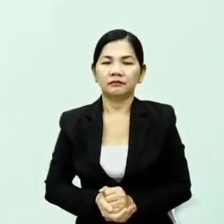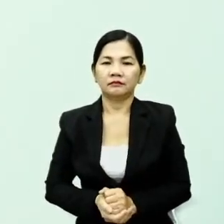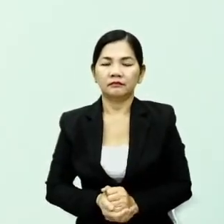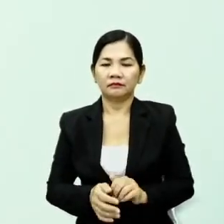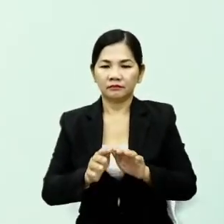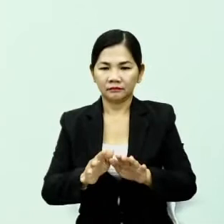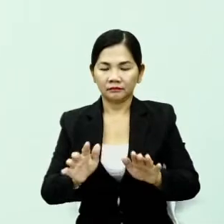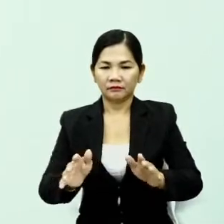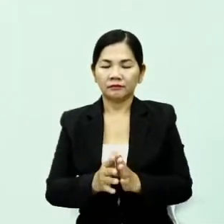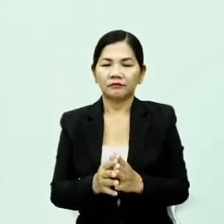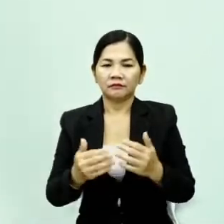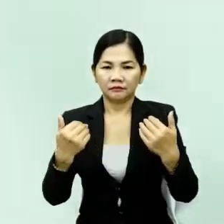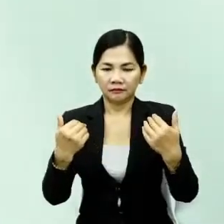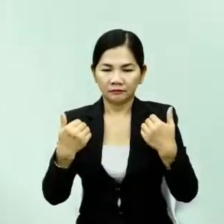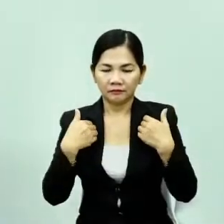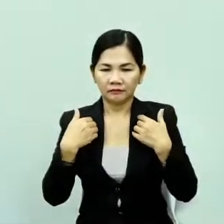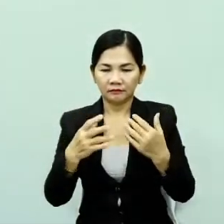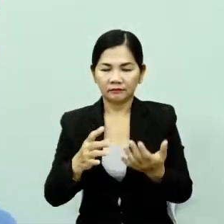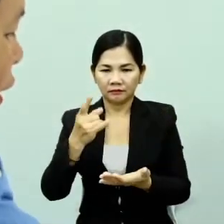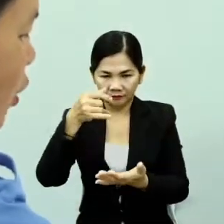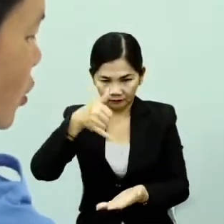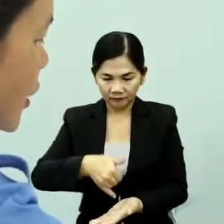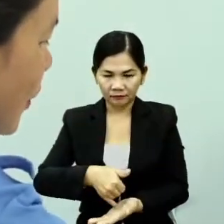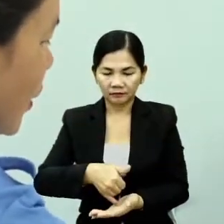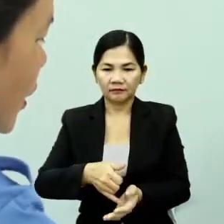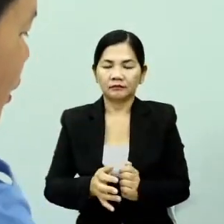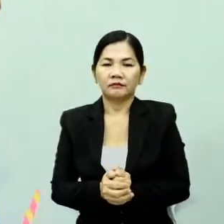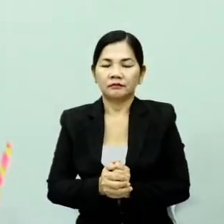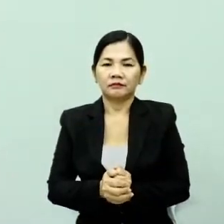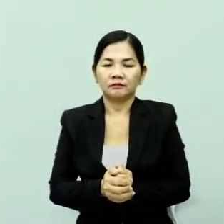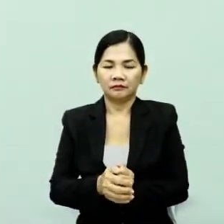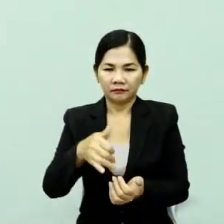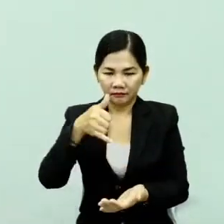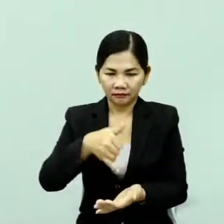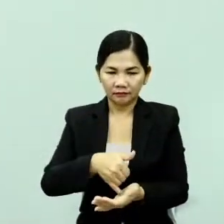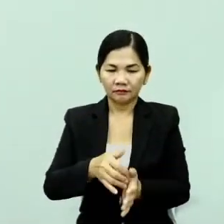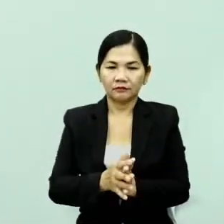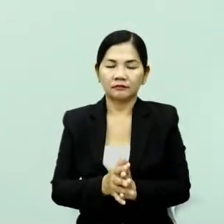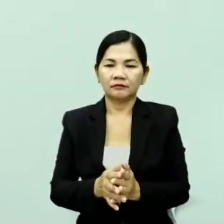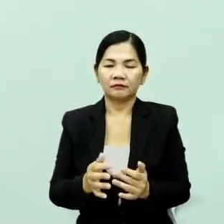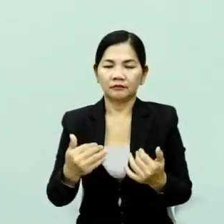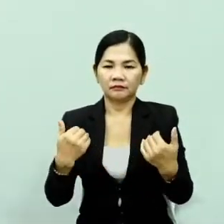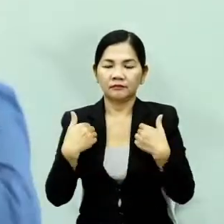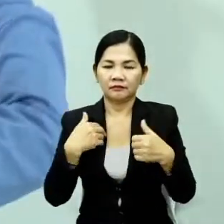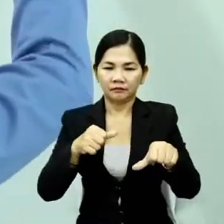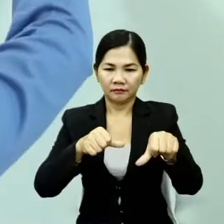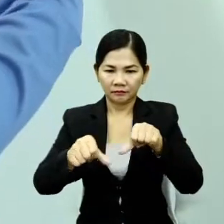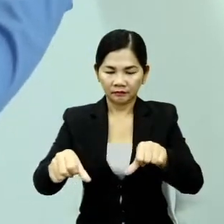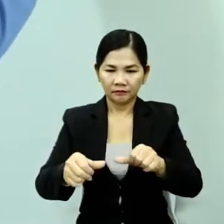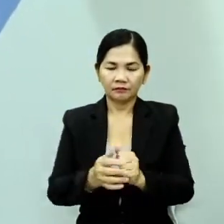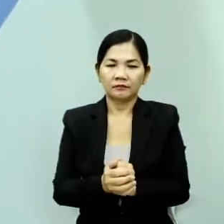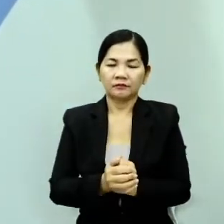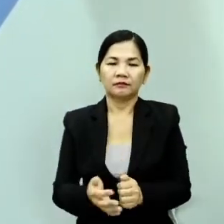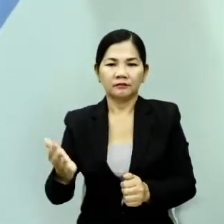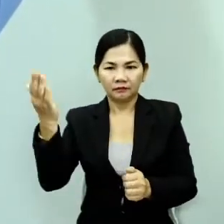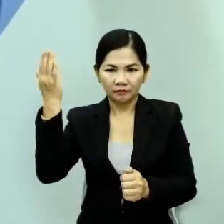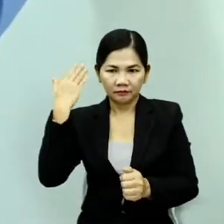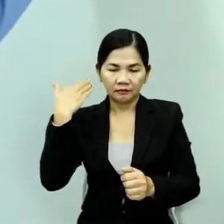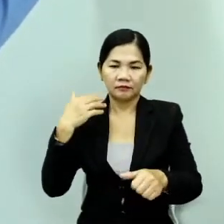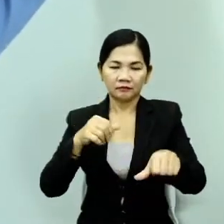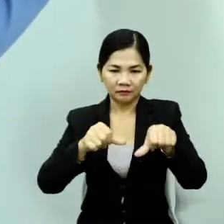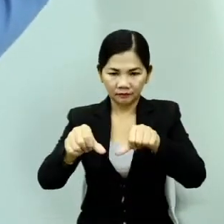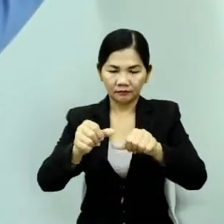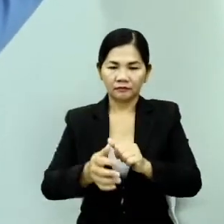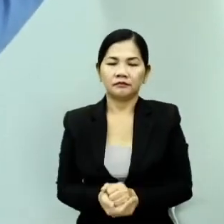con còn được ạc nế chàng chẳng xâm lập mê riêng dân ngày nế nà con chả mê riêng dân ngày nế chả cứ dân bằng tớ chả bị thằng ngày môn bằng tớ